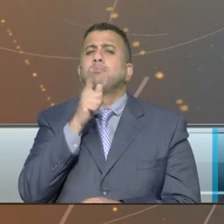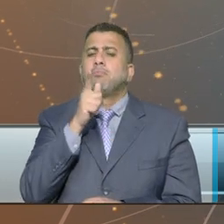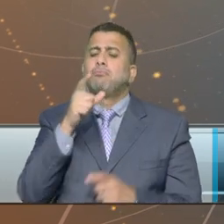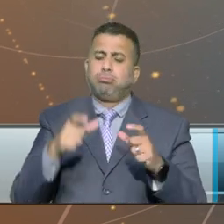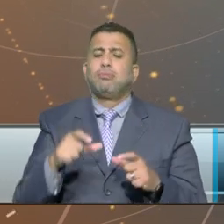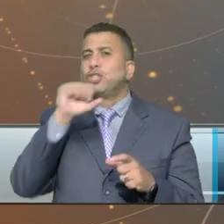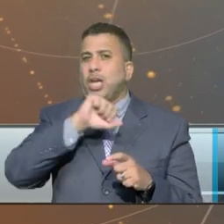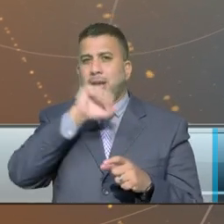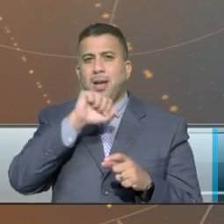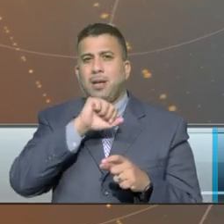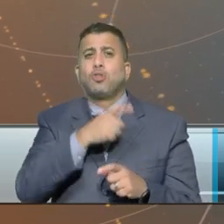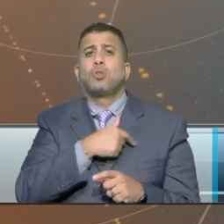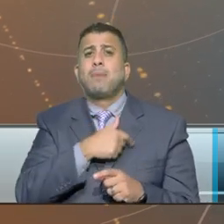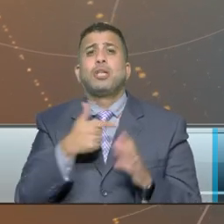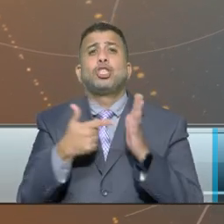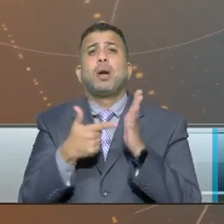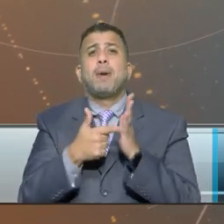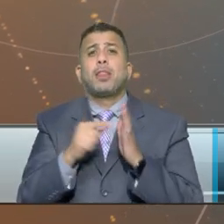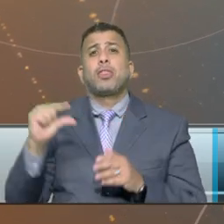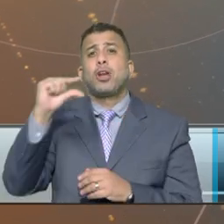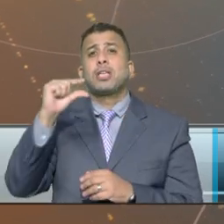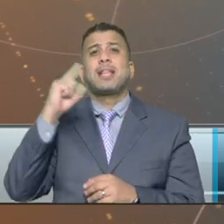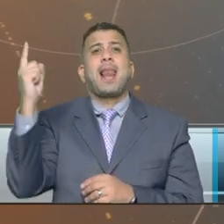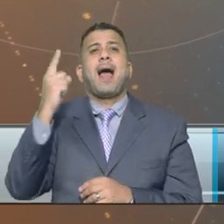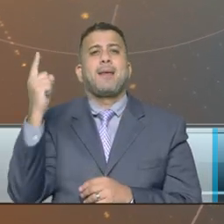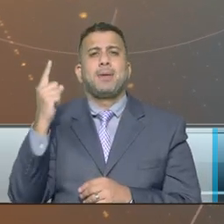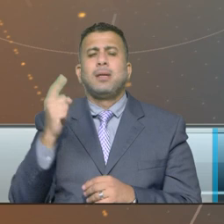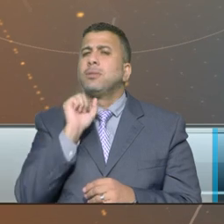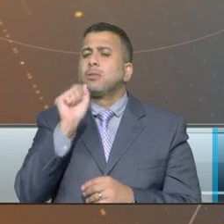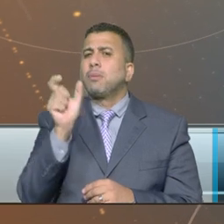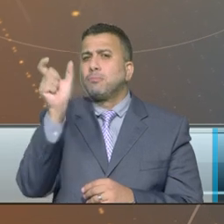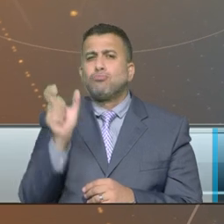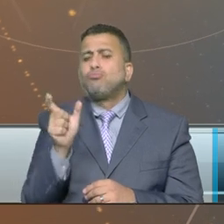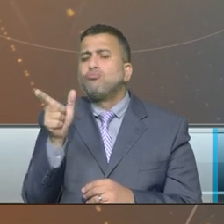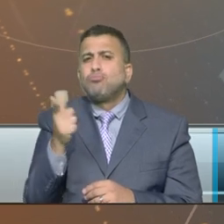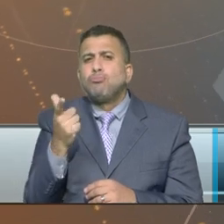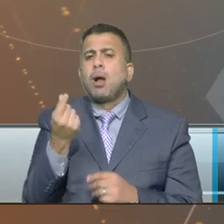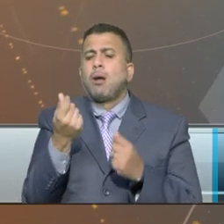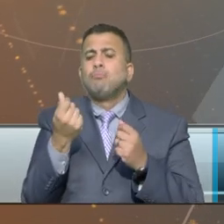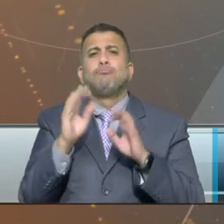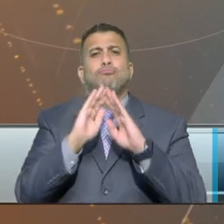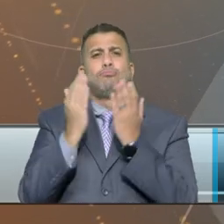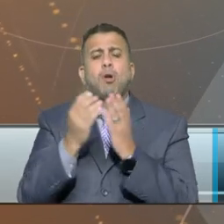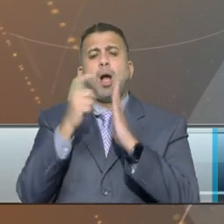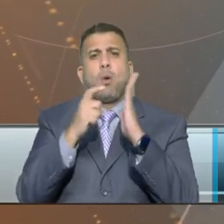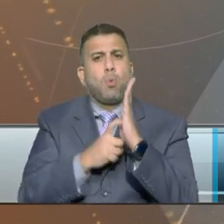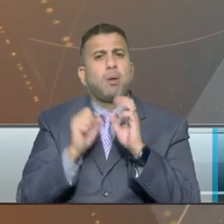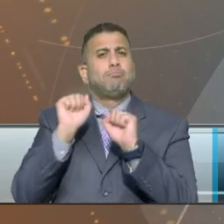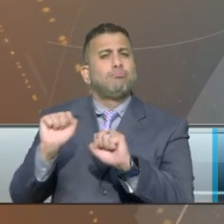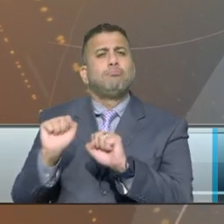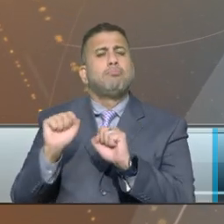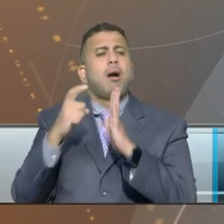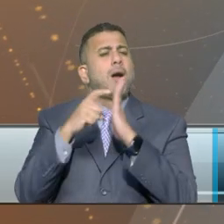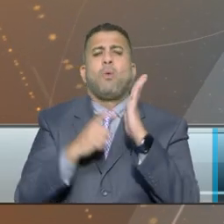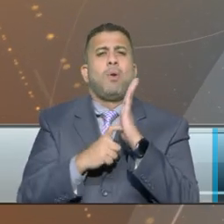ربحيه في اماره الشارقه تسمى جامعه الدراسات العالميه تتمتع بالشخصيه الاعتباريه والاهليه